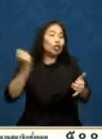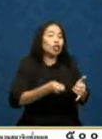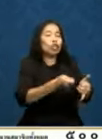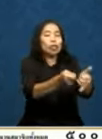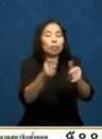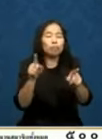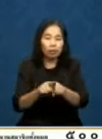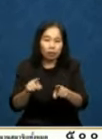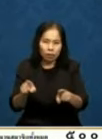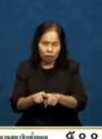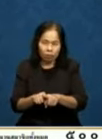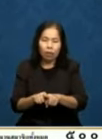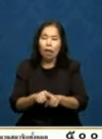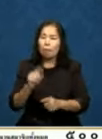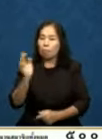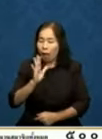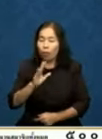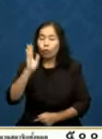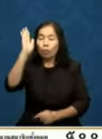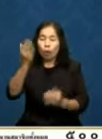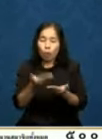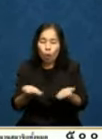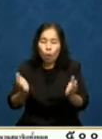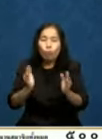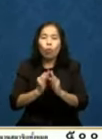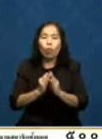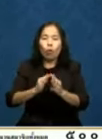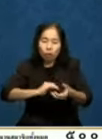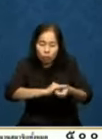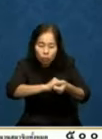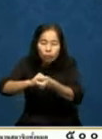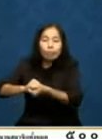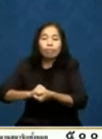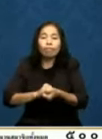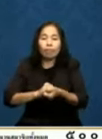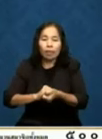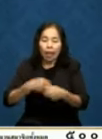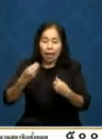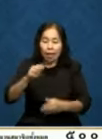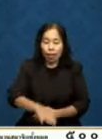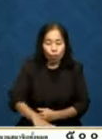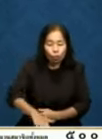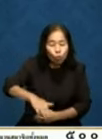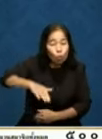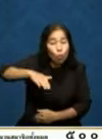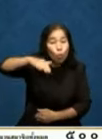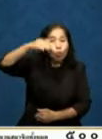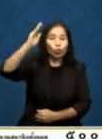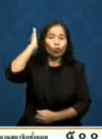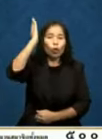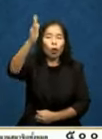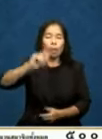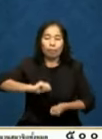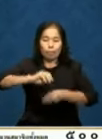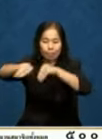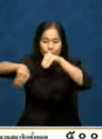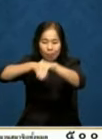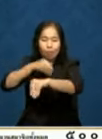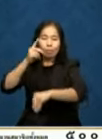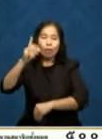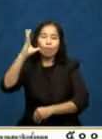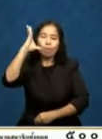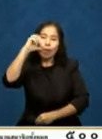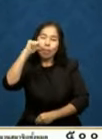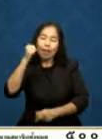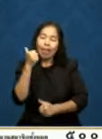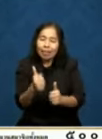สัมพันธ์และบรรยากาศที่ดีในครอบครัวค่ะให้เด็กในวันนี้แหละค่ะเติบโตไปเป็นผู้ใหญ่เป็นคุณพ่อคุณแม่ที่มีคุณภาพในอนาค